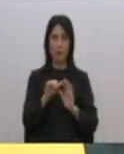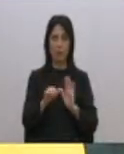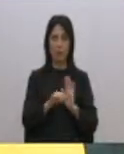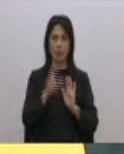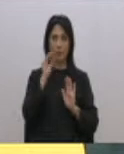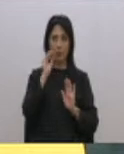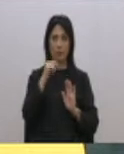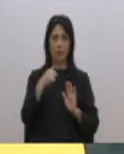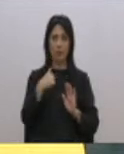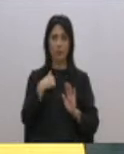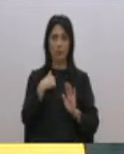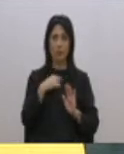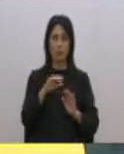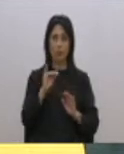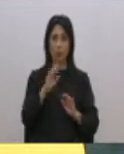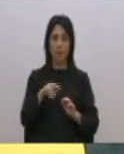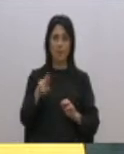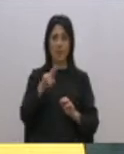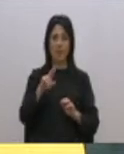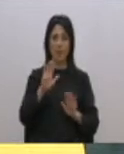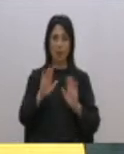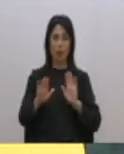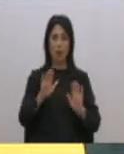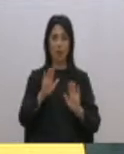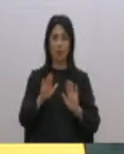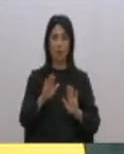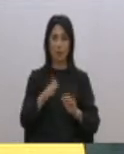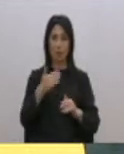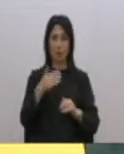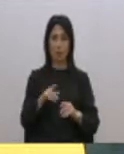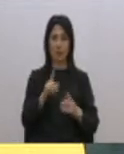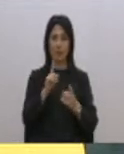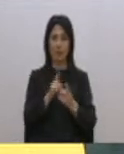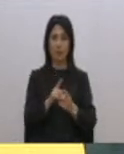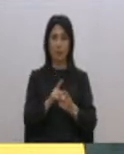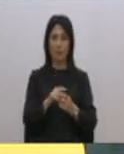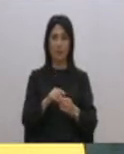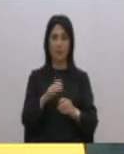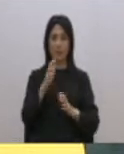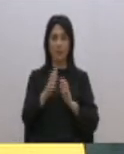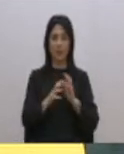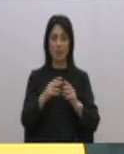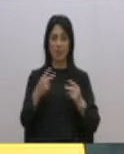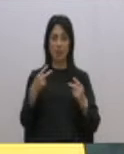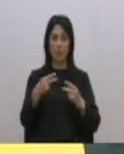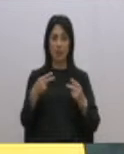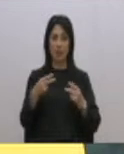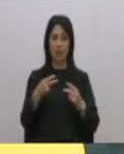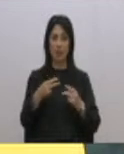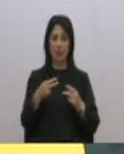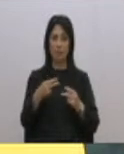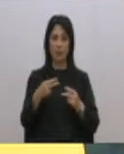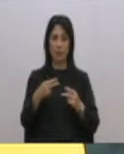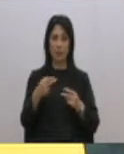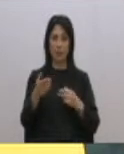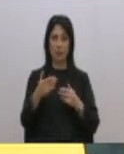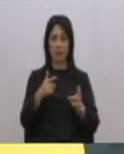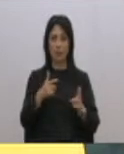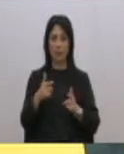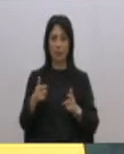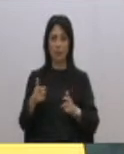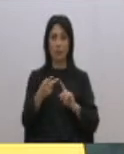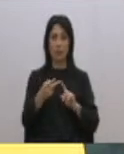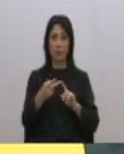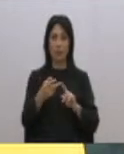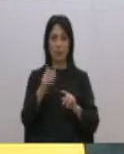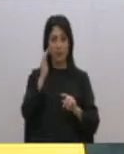texmetrit, ჩვენ USAID-ის organizabit, ukoptebit, ჩვენ საერთაშორისო პარტნიორებს და მოვემზადებით, ესე